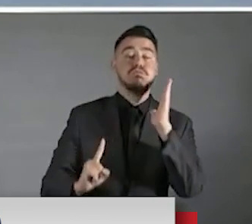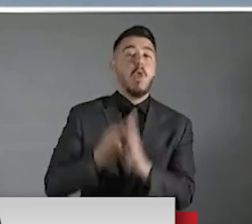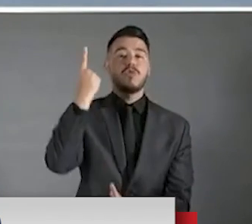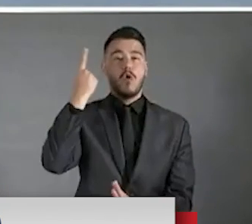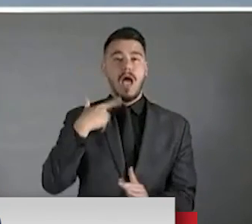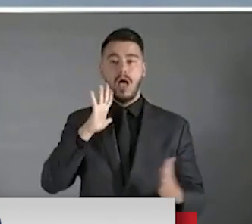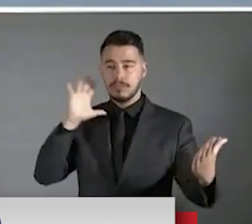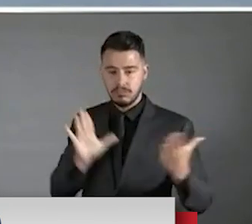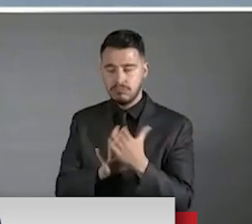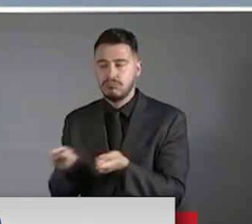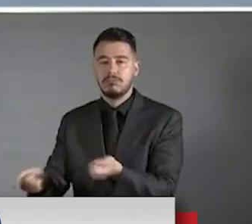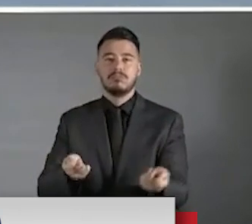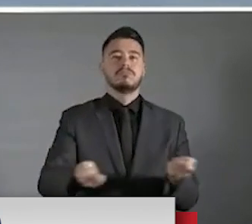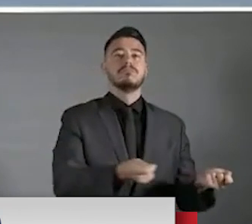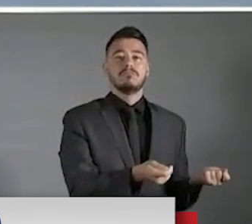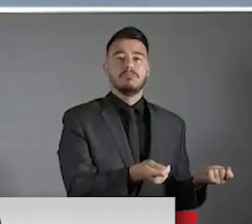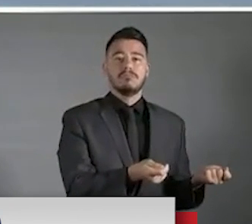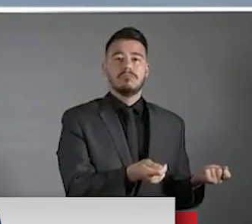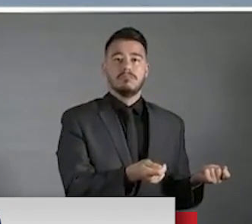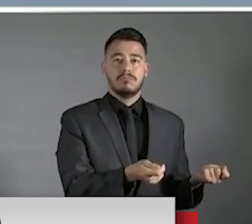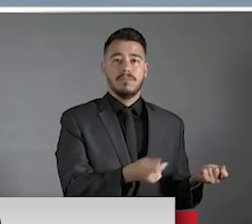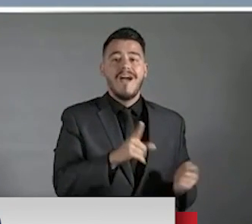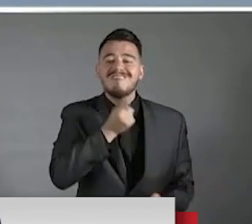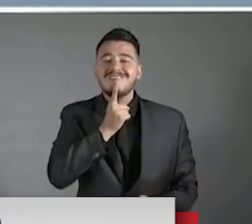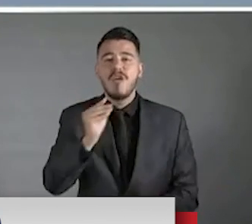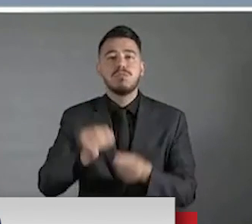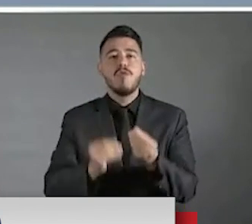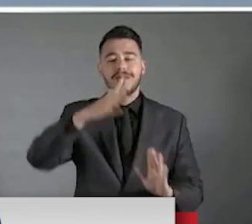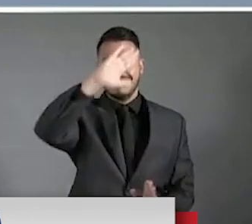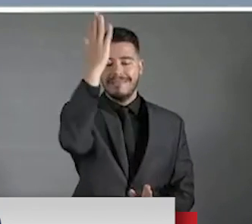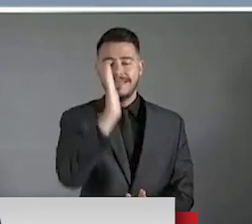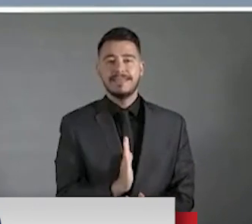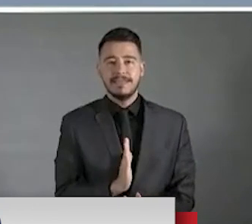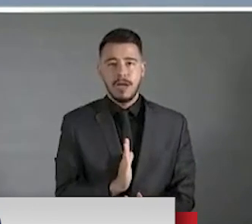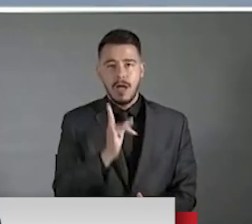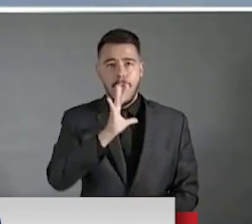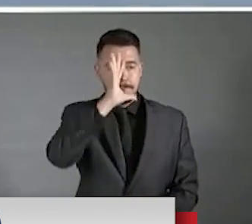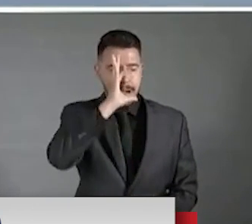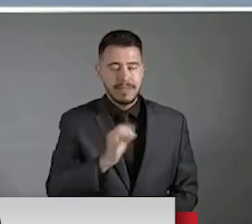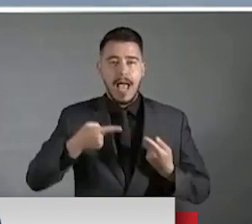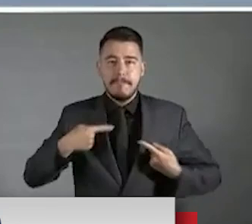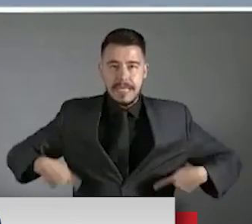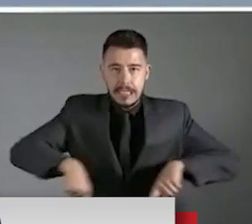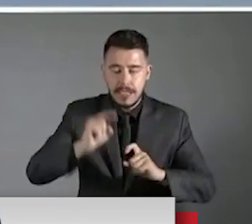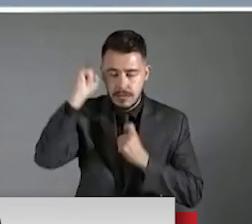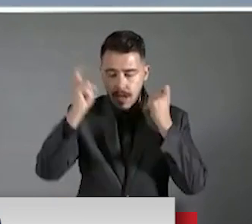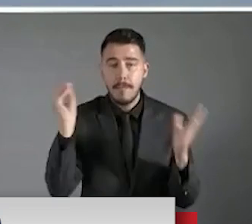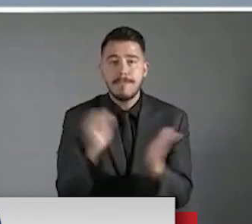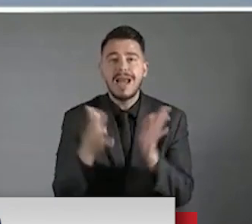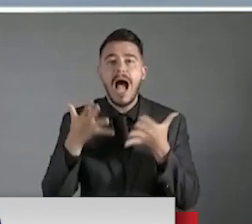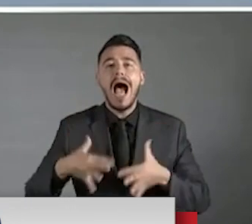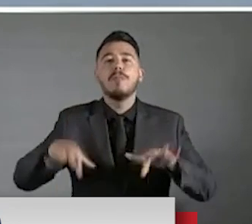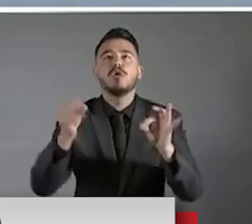τη μεγαλύτερη δύναμη από οποιοδήποτε άλλο ενεργό στέλεχος της Νέας Δημοκρατίας σήμερα. Οι συνέπειες λοιπόν μιας ρήξεως με τον Τραγάκη μπορεί να